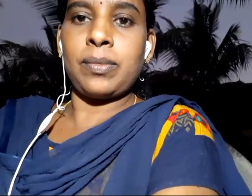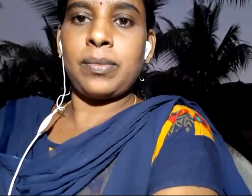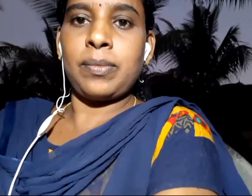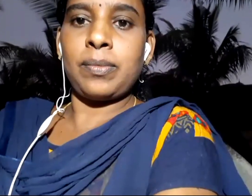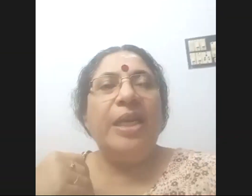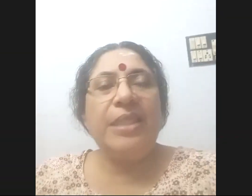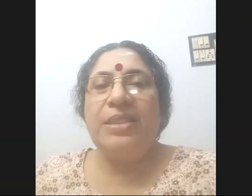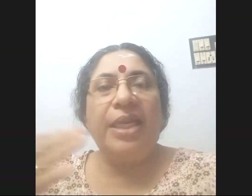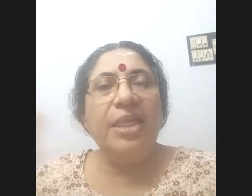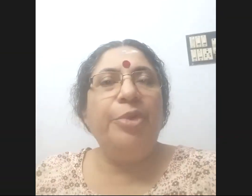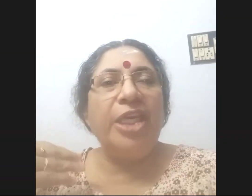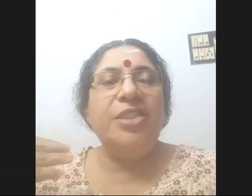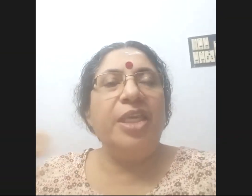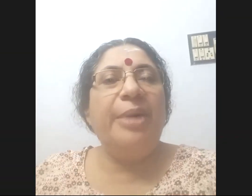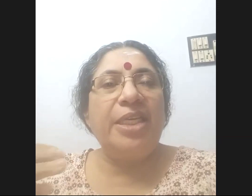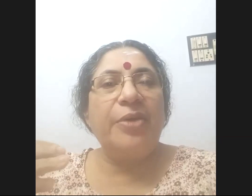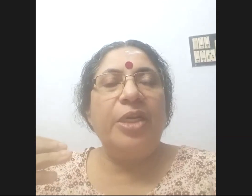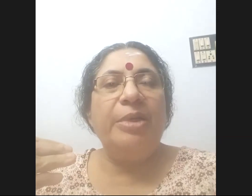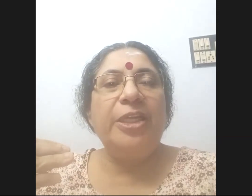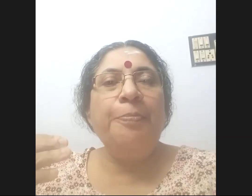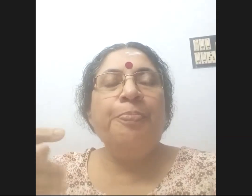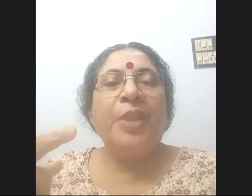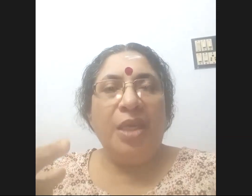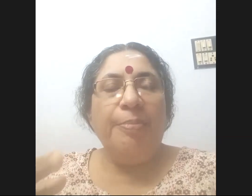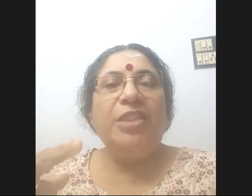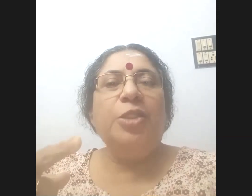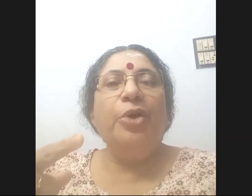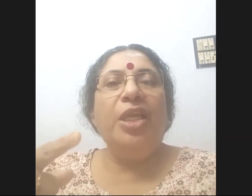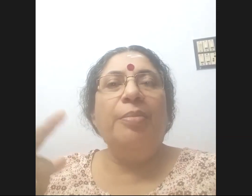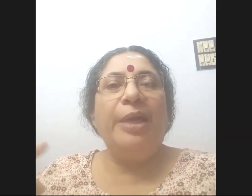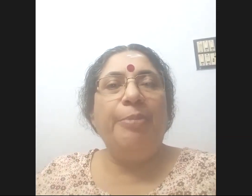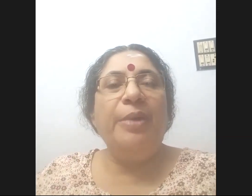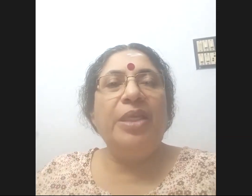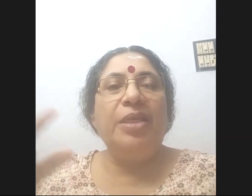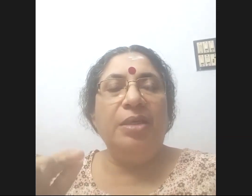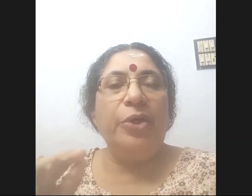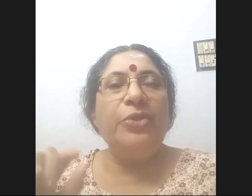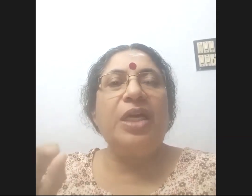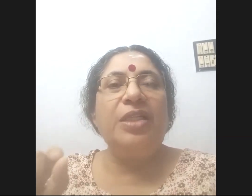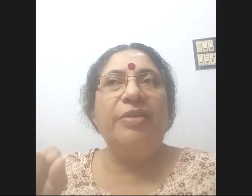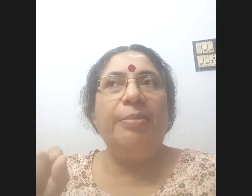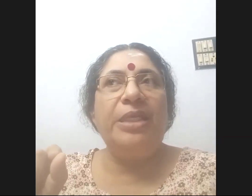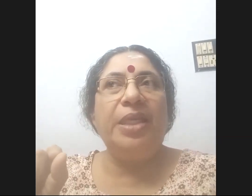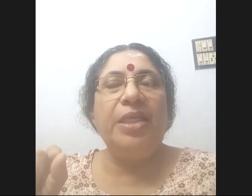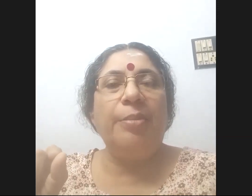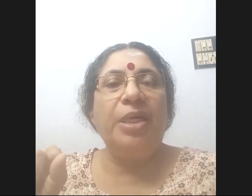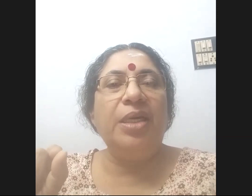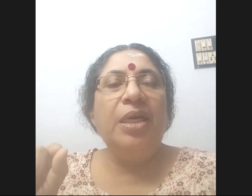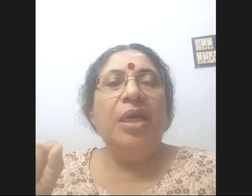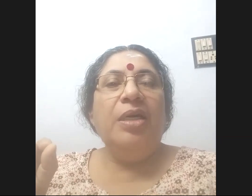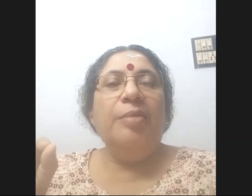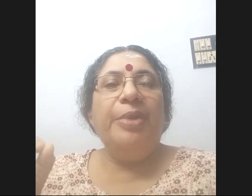അത് വളരെ നന്നായിട്ട് കമ്മ്യൂണിക്കേറ്റ് ചെയ്യാൻ പറ്റാറുണ്ട്. പക്ഷേ പറഞ്ഞതുപോലെ പലപ്പോഴും അതെ, ഈ ഓരോ സംഗതികൾ വരുമ്പോഴത്തേക്കും